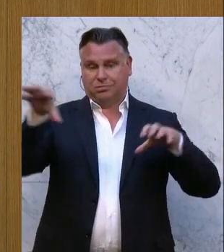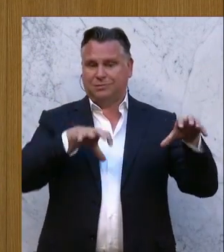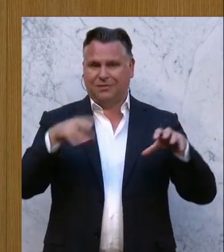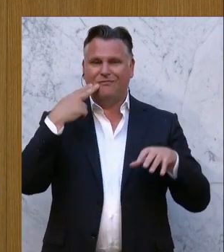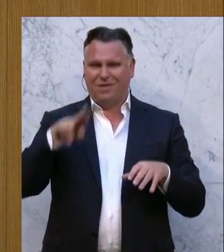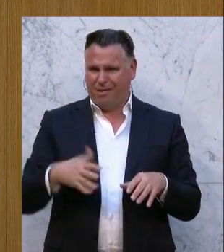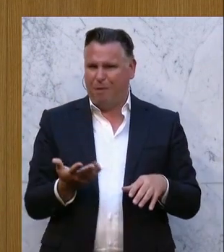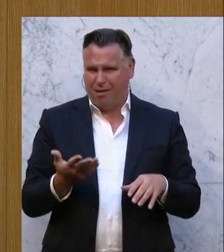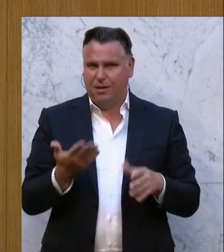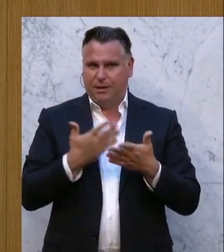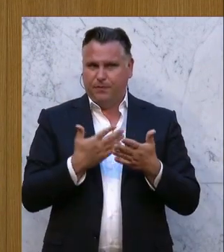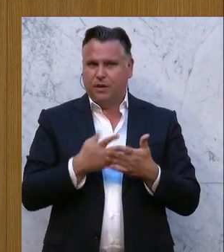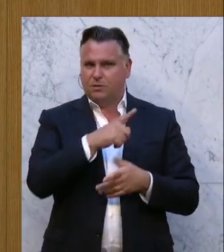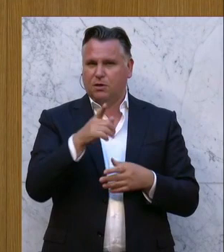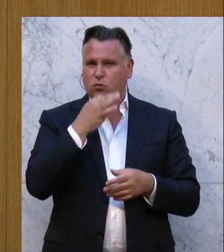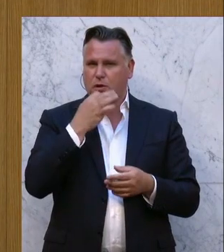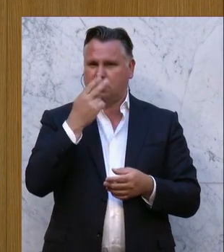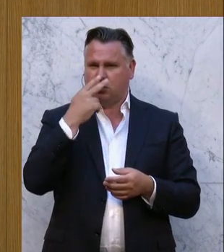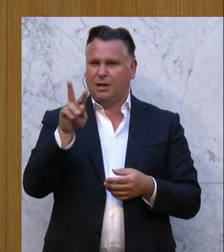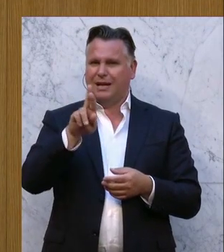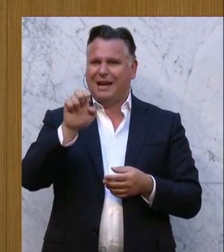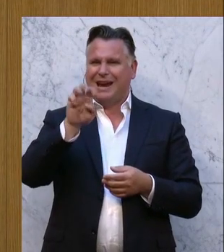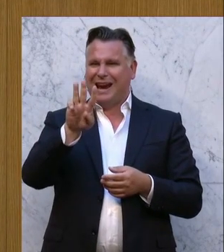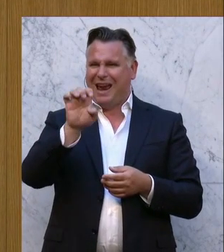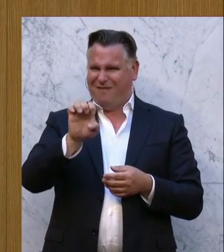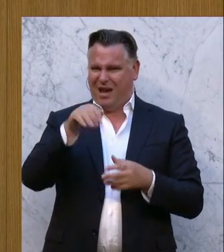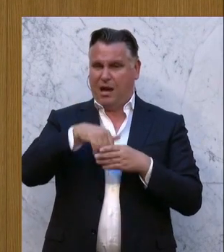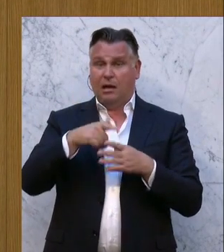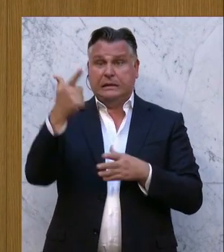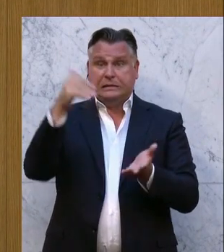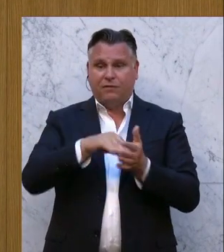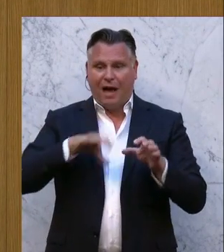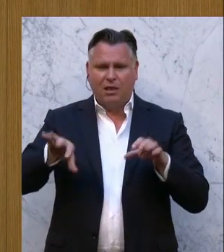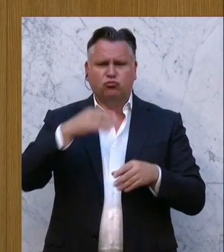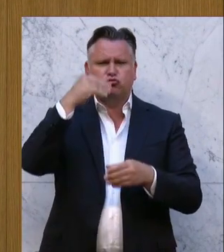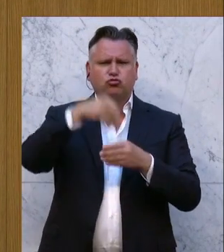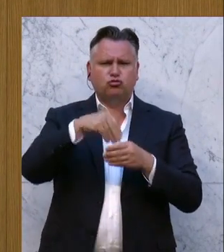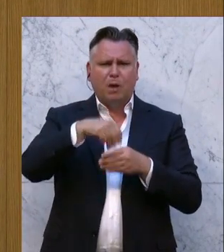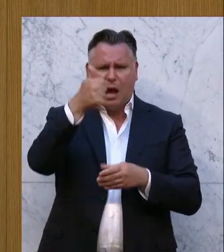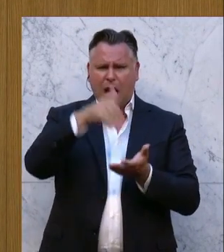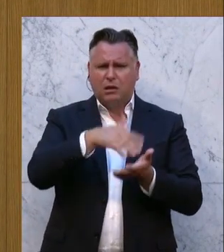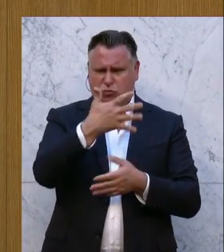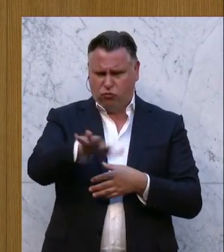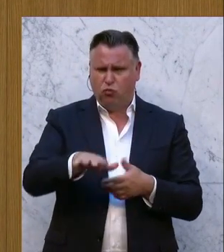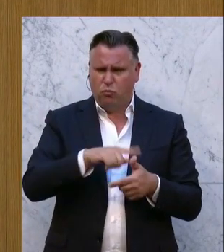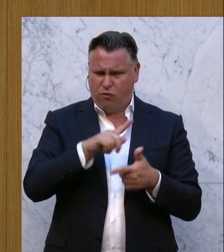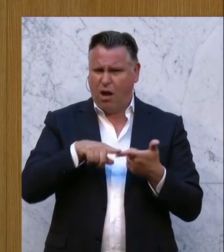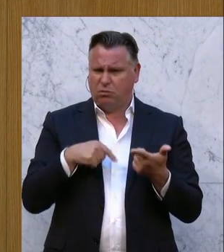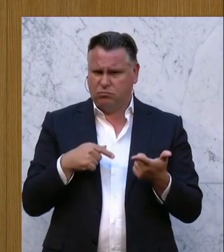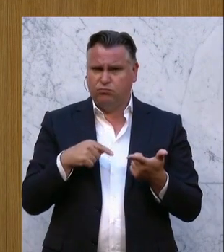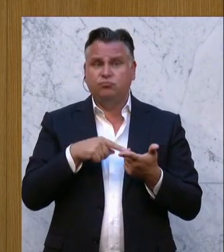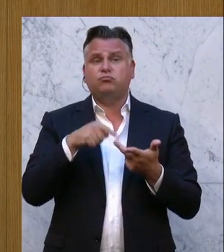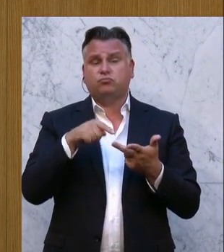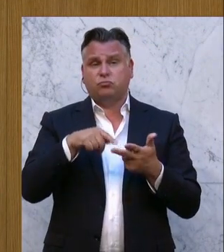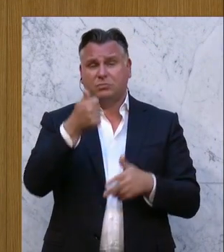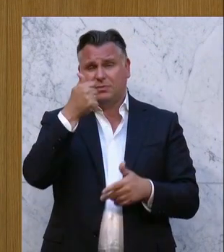wir uns das ein bisschen genauer betrachten, die Rewe-Gruppe hat rund 2000 Standorte, Spar 1500. In Österreich kommt